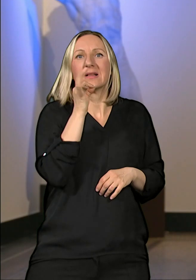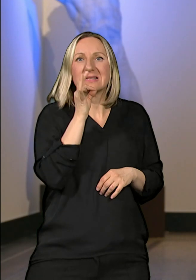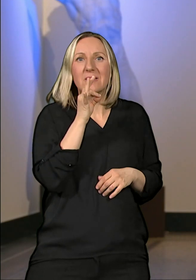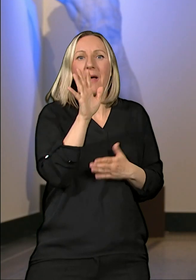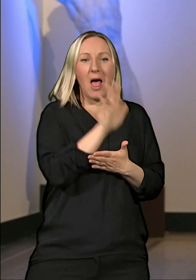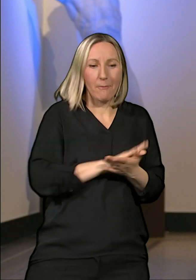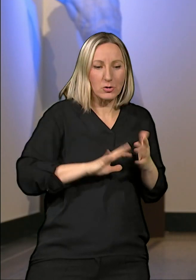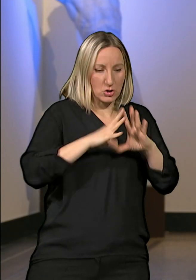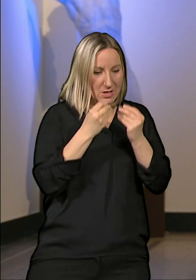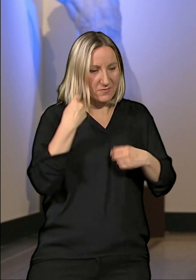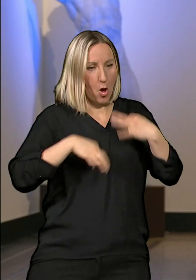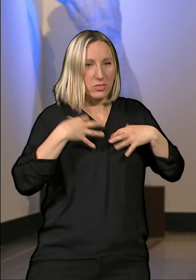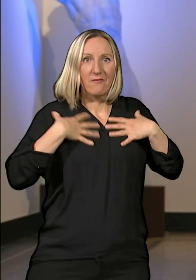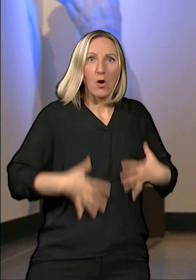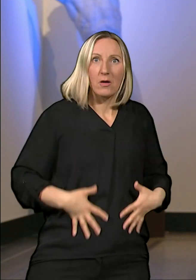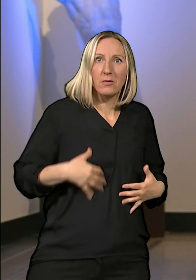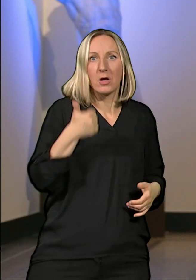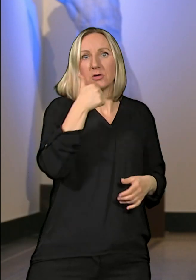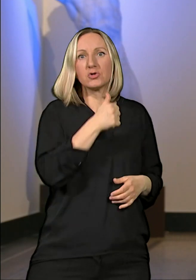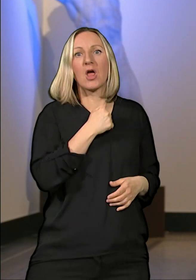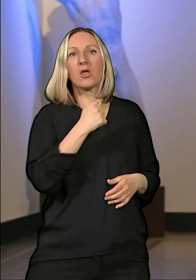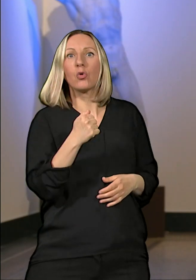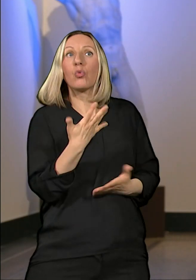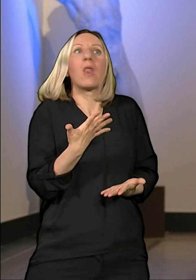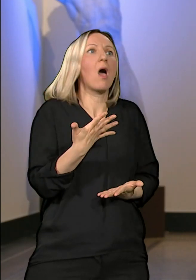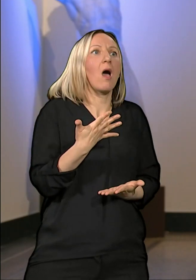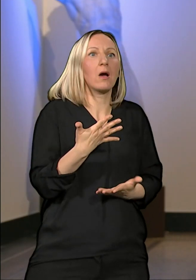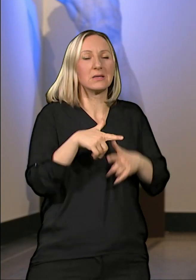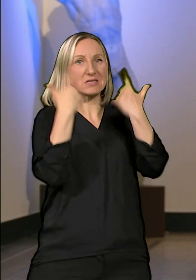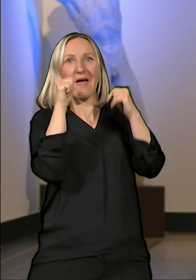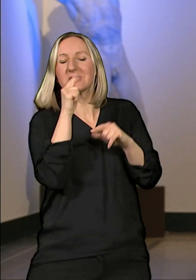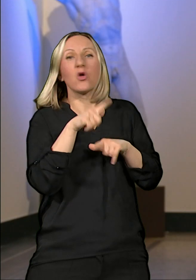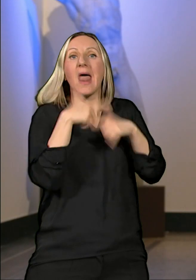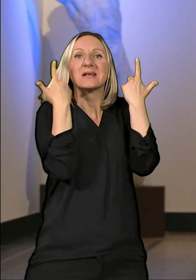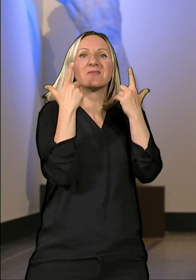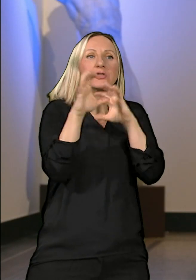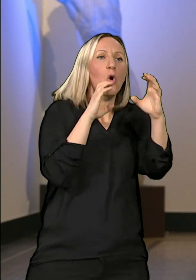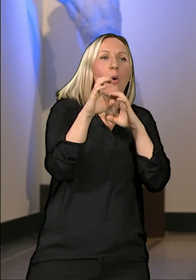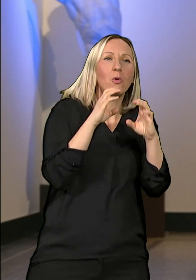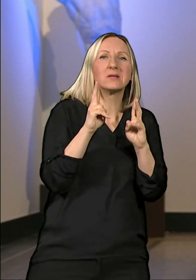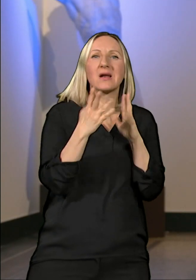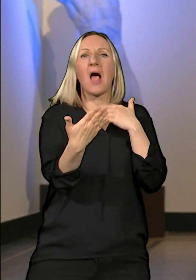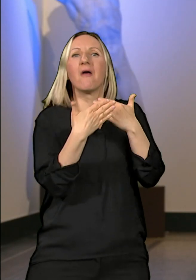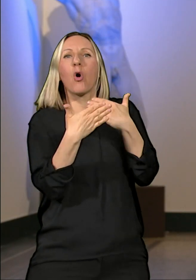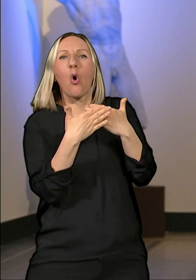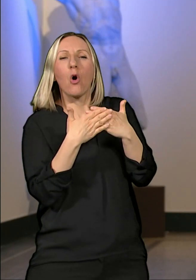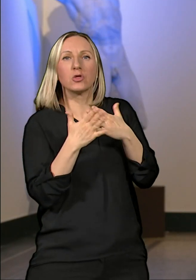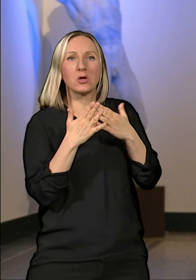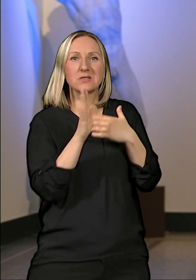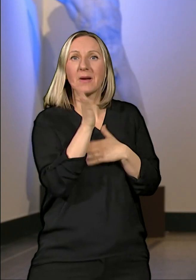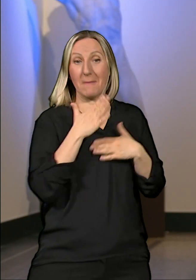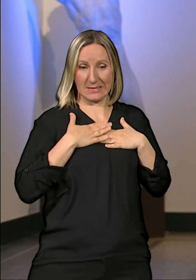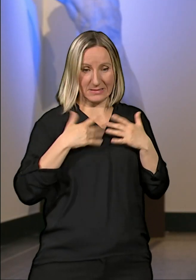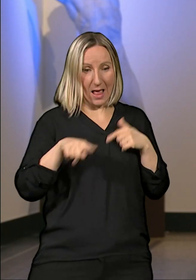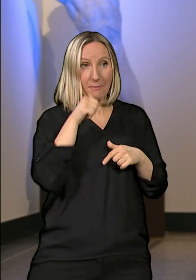kombinacija je ono što junak svesno i nesvesno komunicira sa svojom okolinom. Dakle, kako se on odnosi prema sebi i prema svetu koji